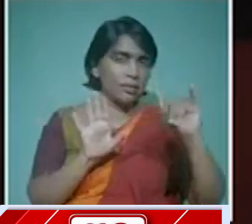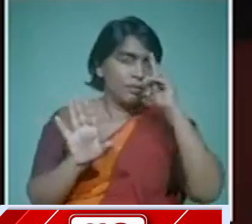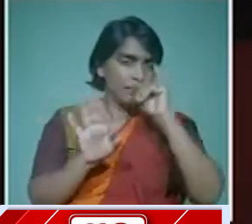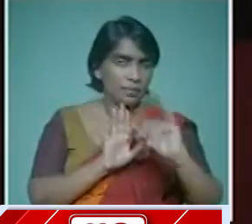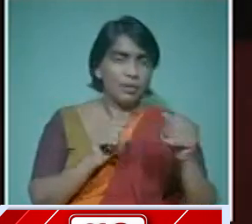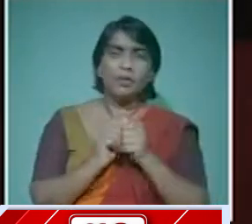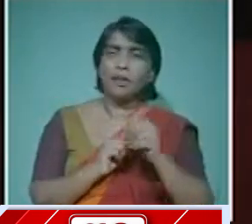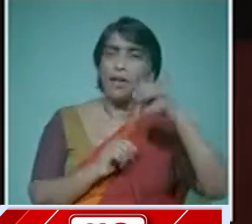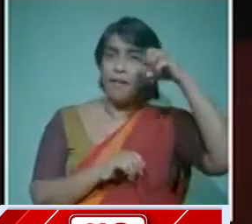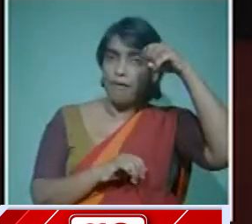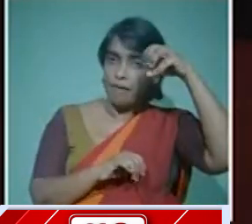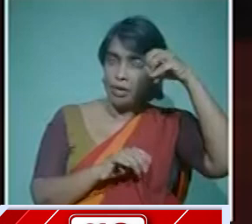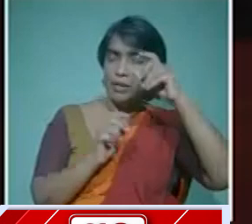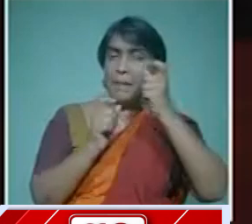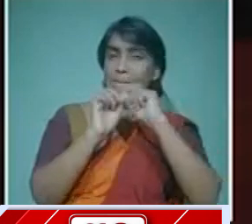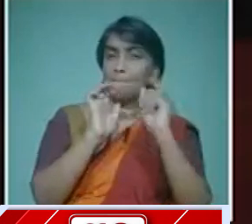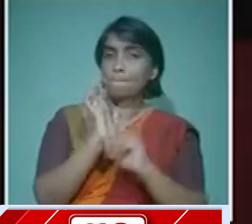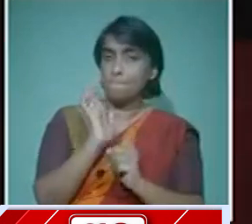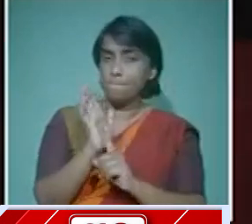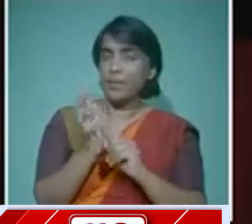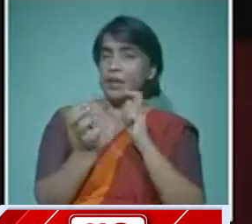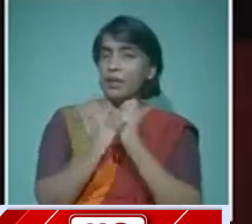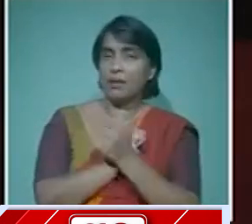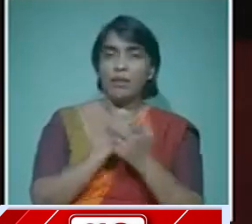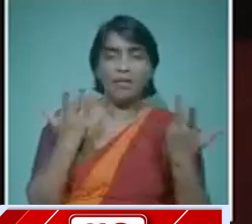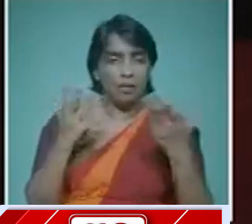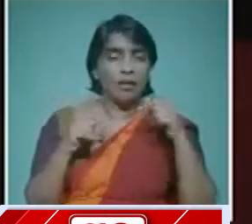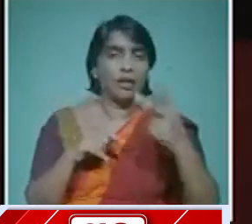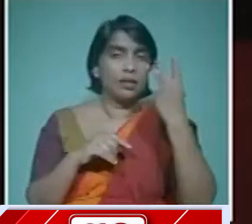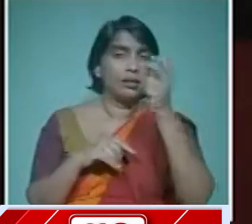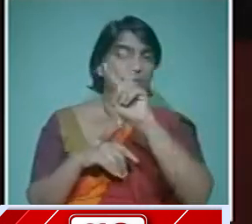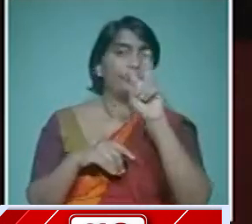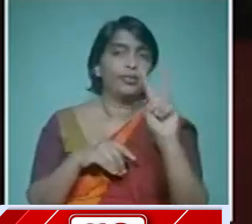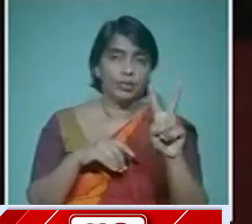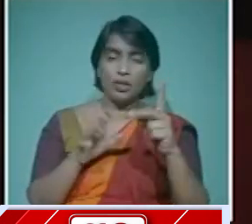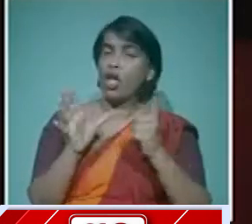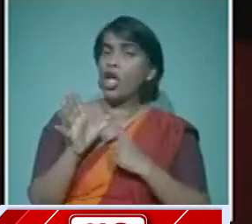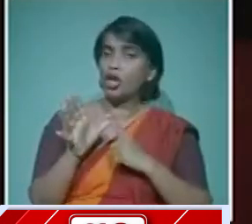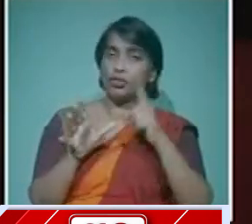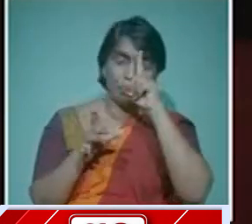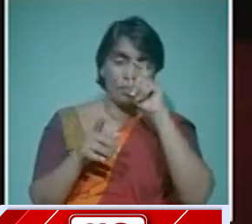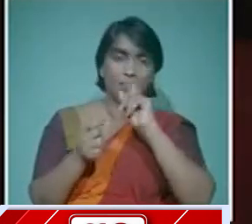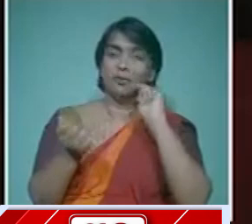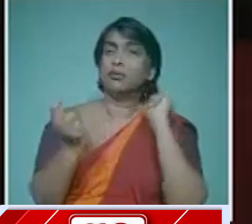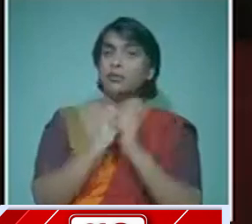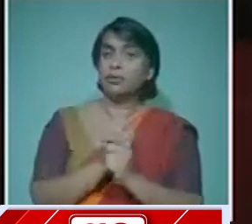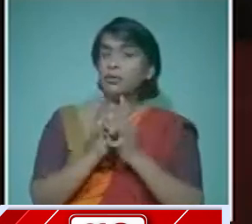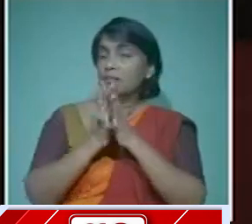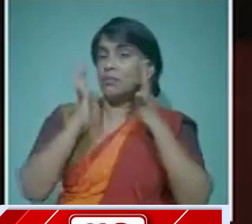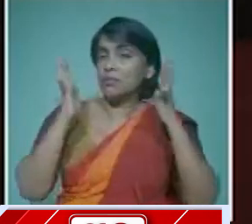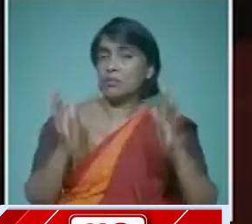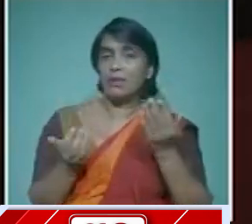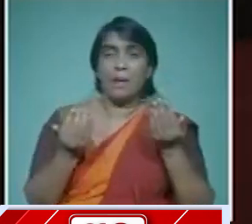කරන්න තිබුණු විදුලි බිල සංශෝධනය නොකරපු හින්දා 2022 අගෝස්තු මාසේ කරපු සංශෝධනයේදී විශාල